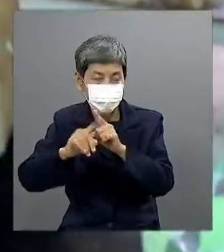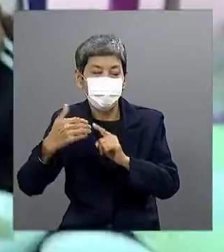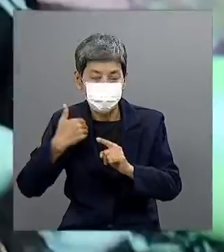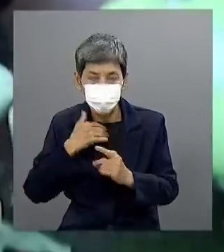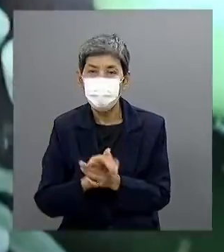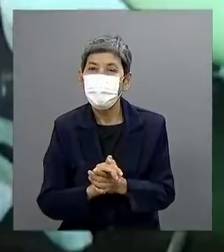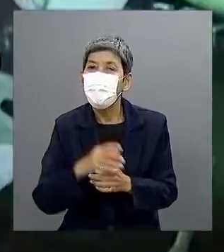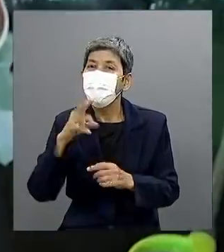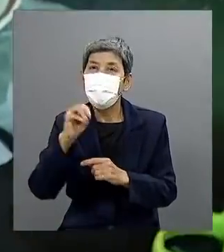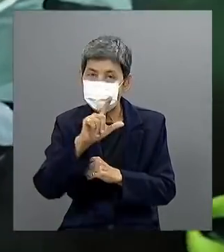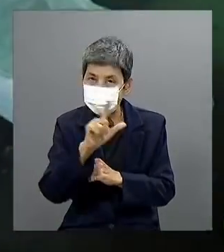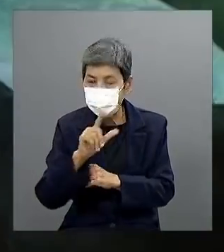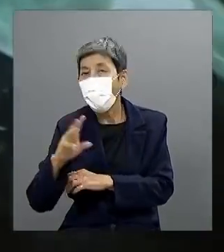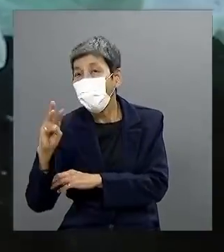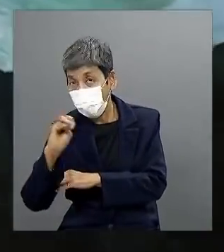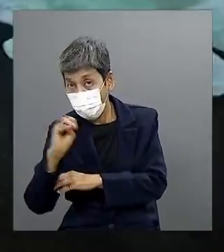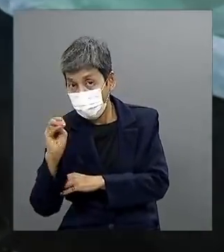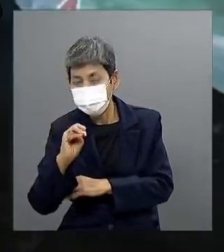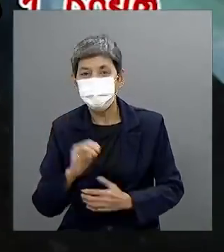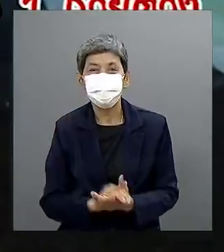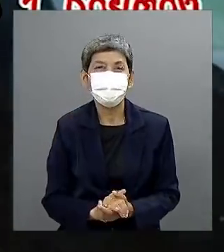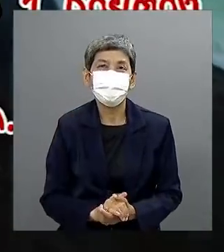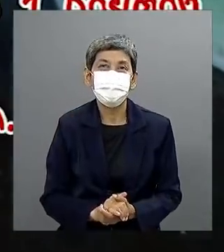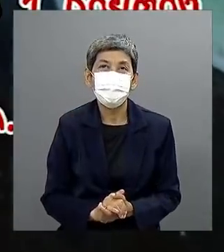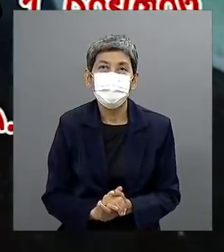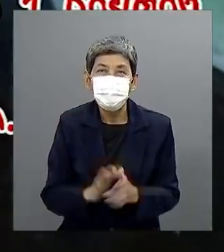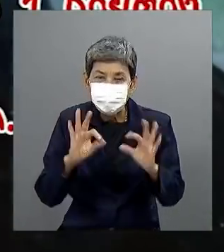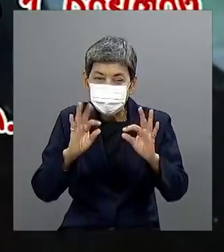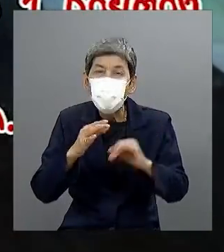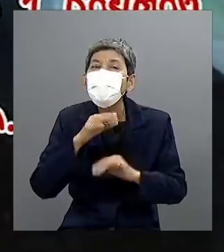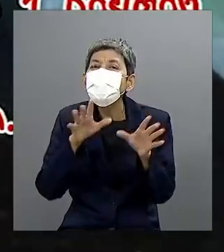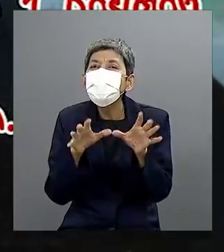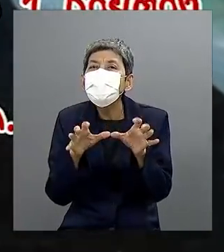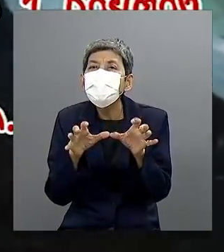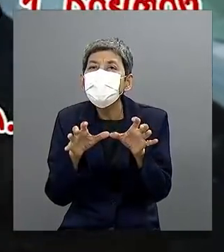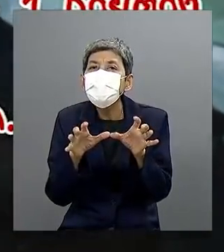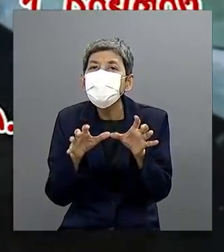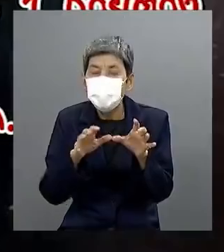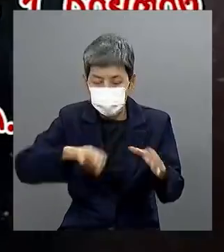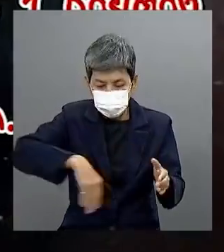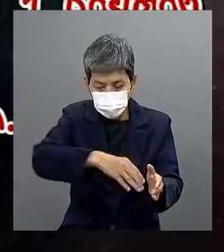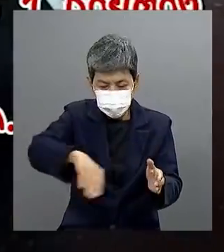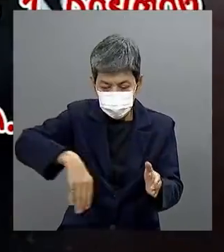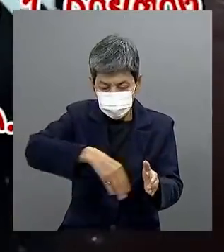น้ำเคี่ยวมันปูค่ะอันนี้ที่เราเคี่ยวของปูเคี่ยวมันปู